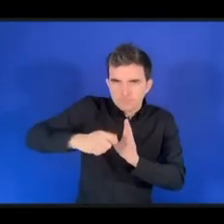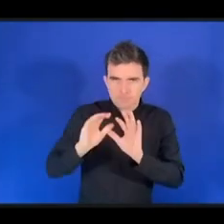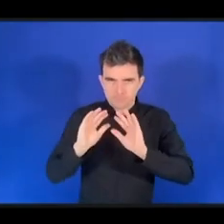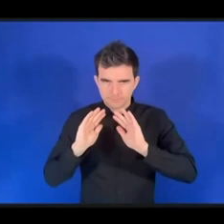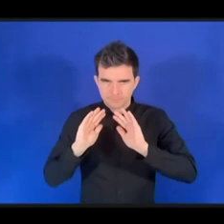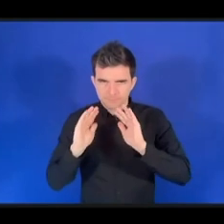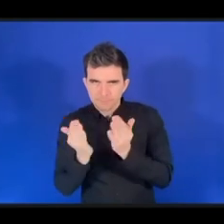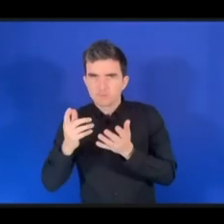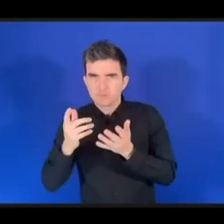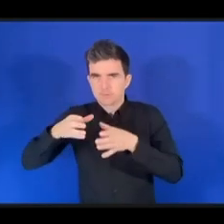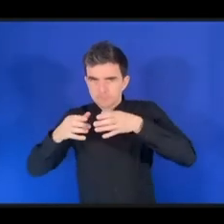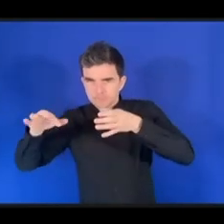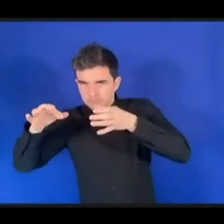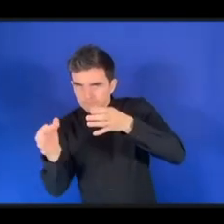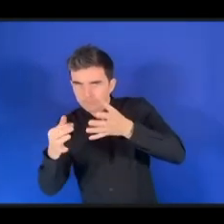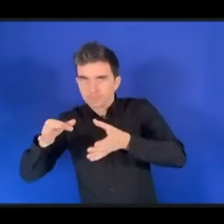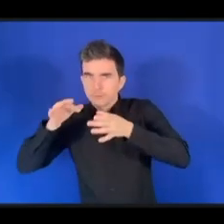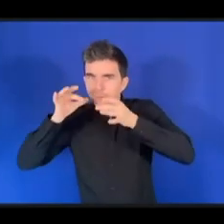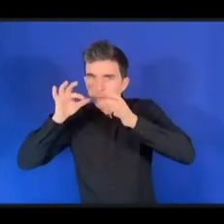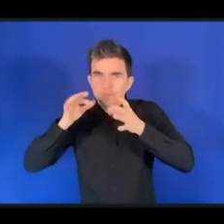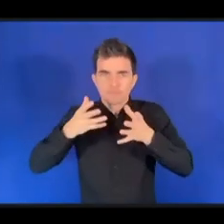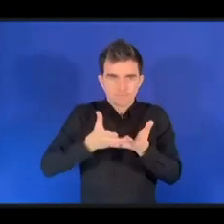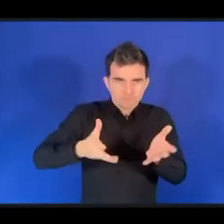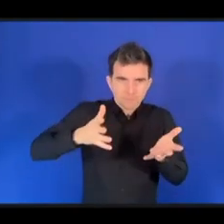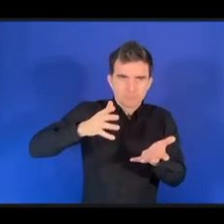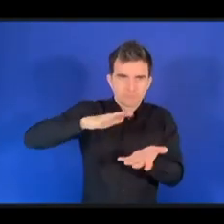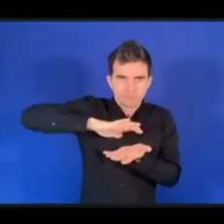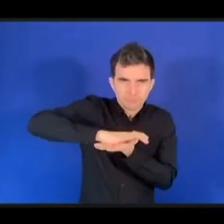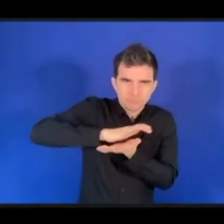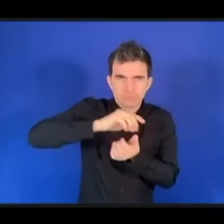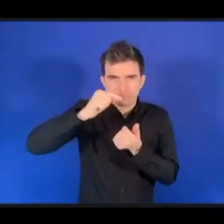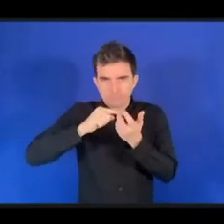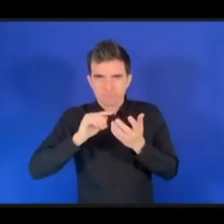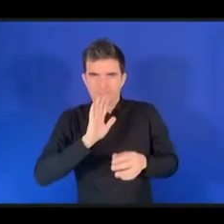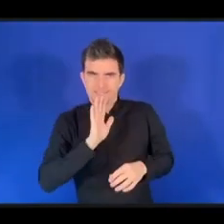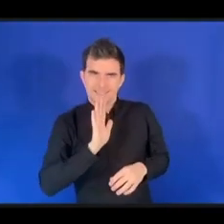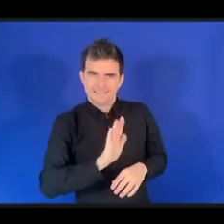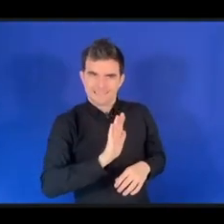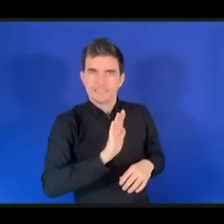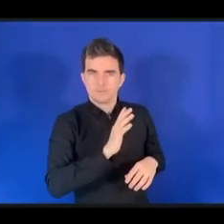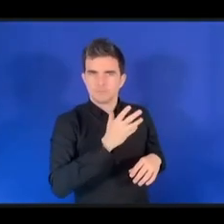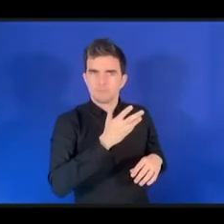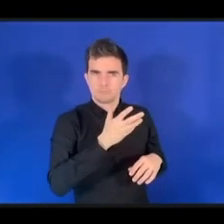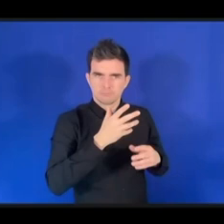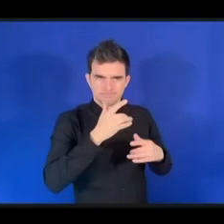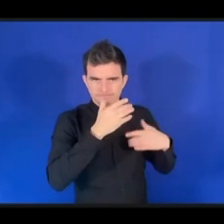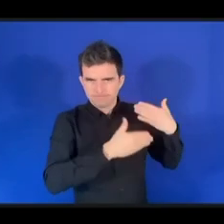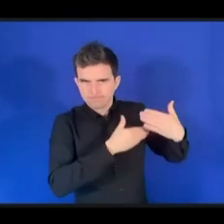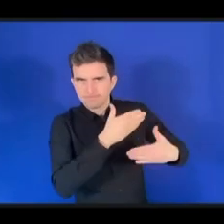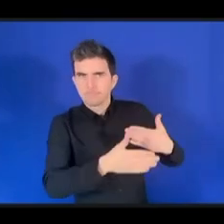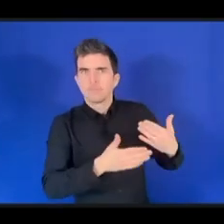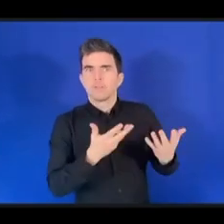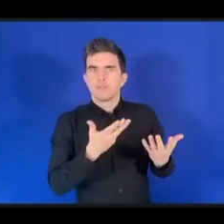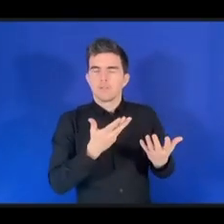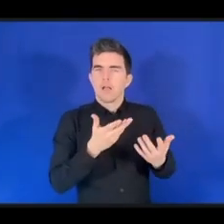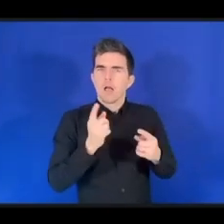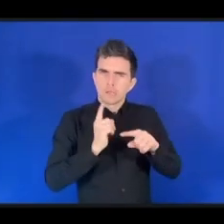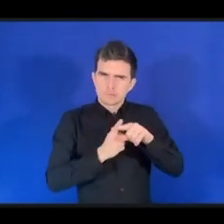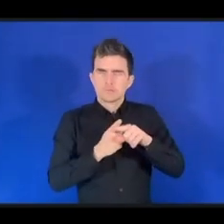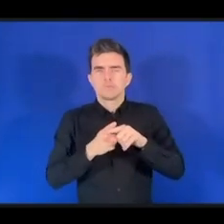السيراميك معروفه بكيوت الان لدينا تكنولوجيا